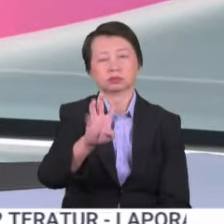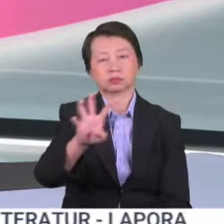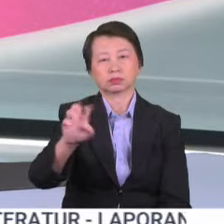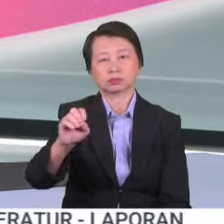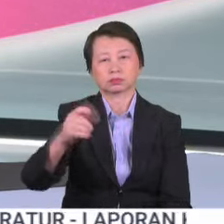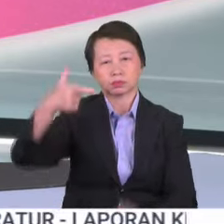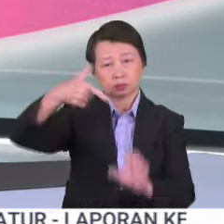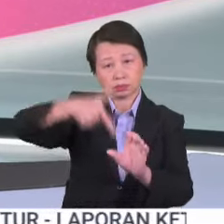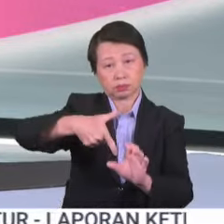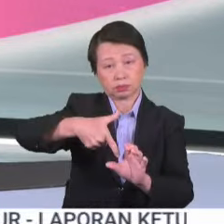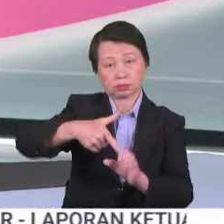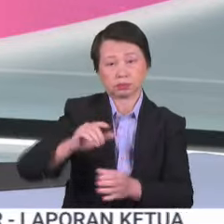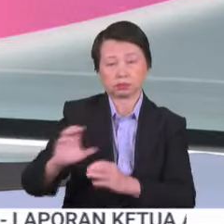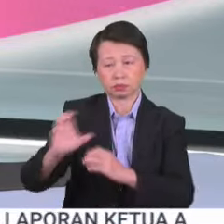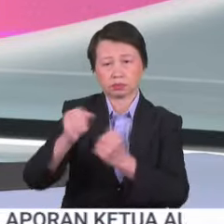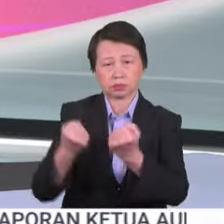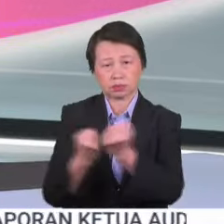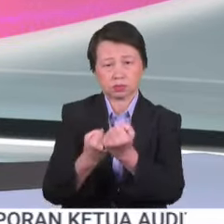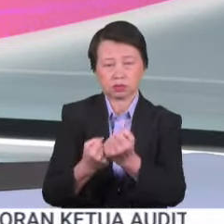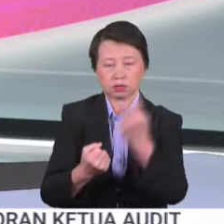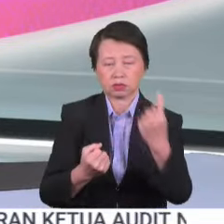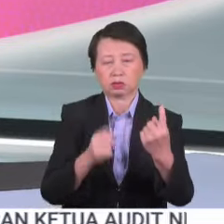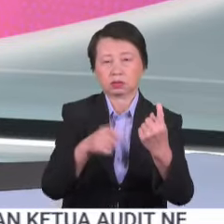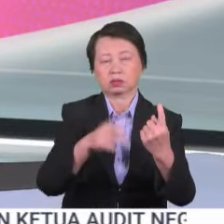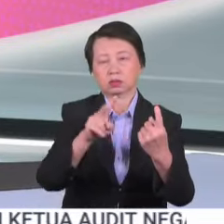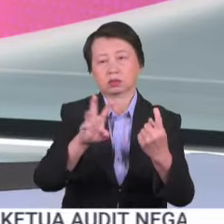RM74,600 minyak diesel bersubsidi bernilai